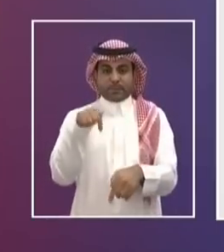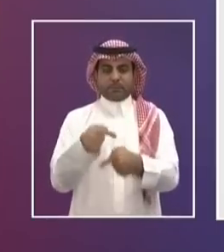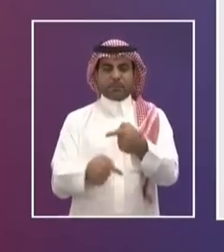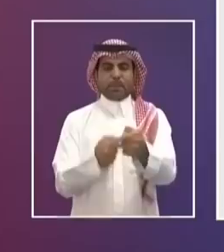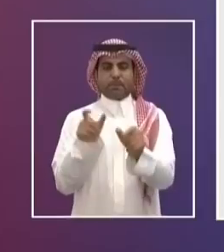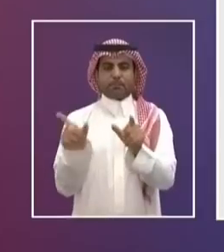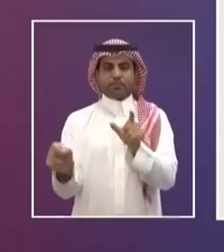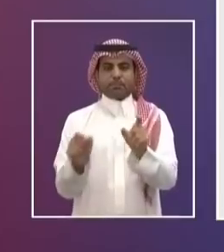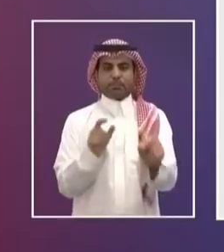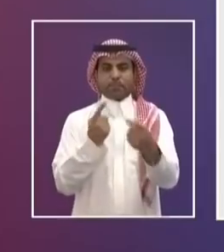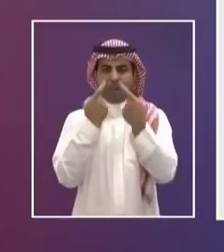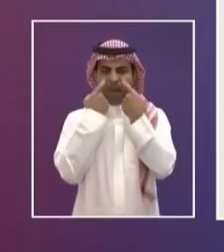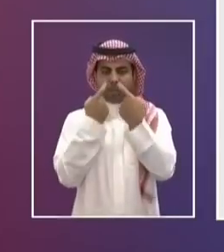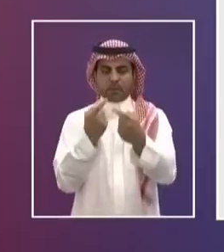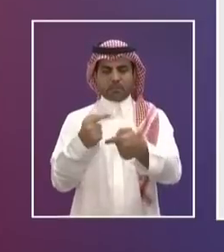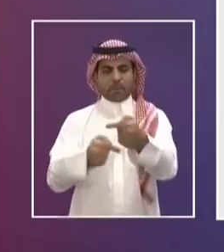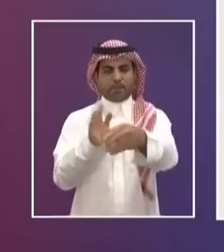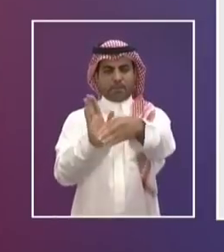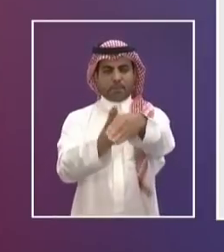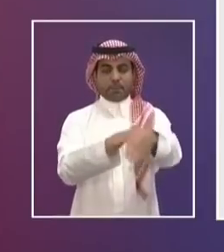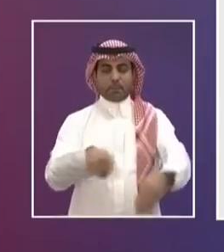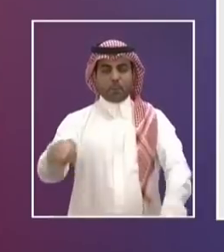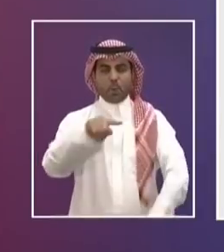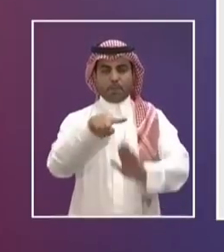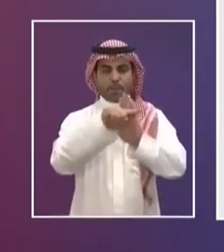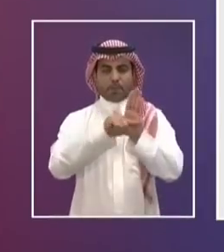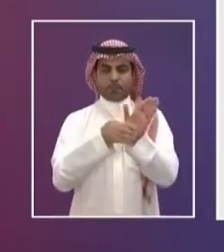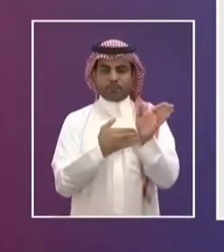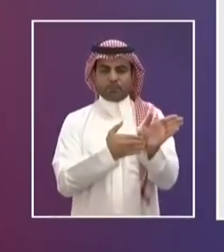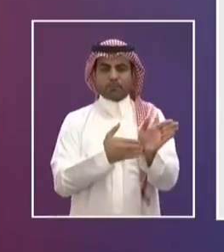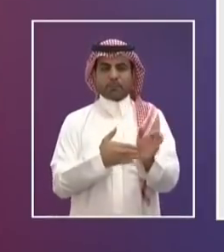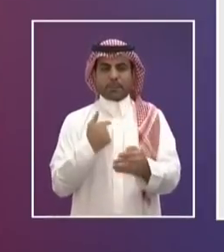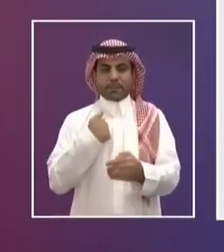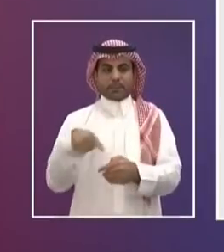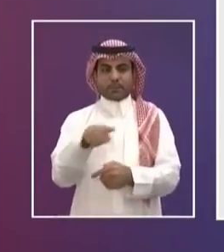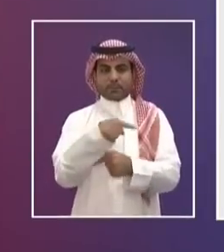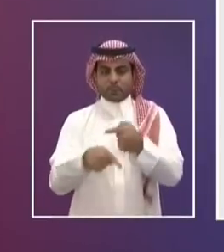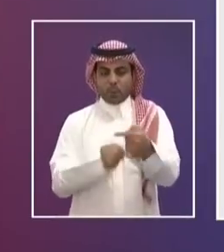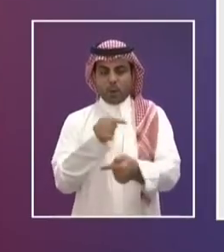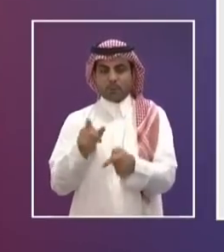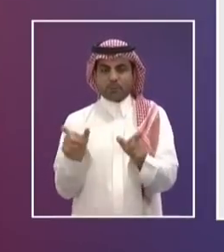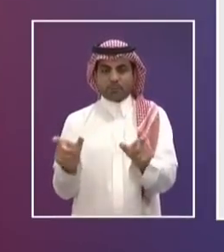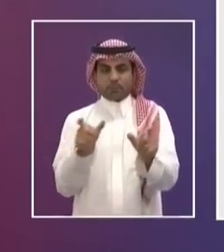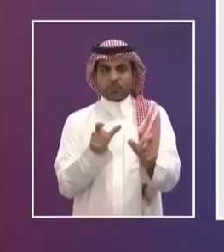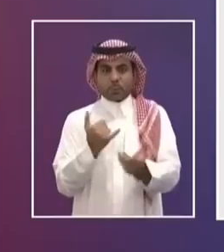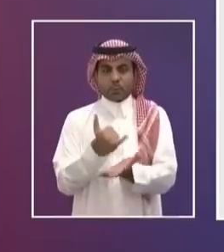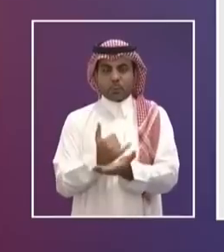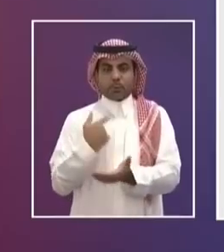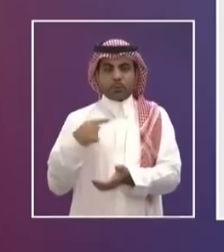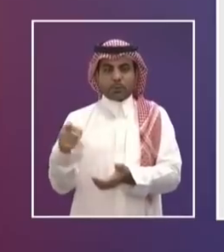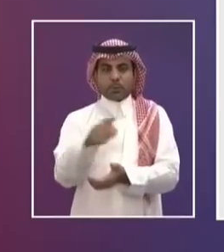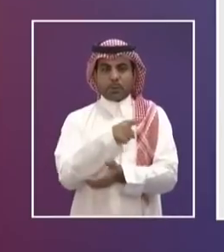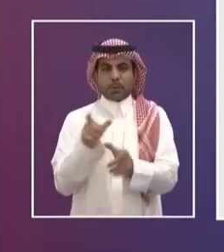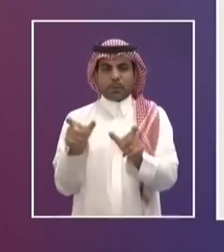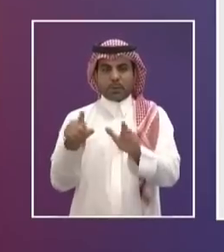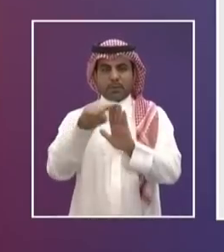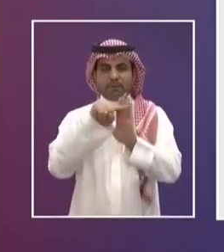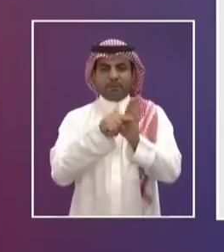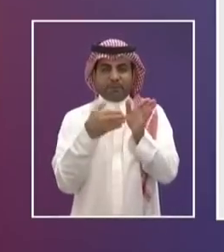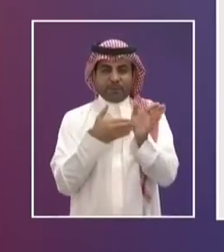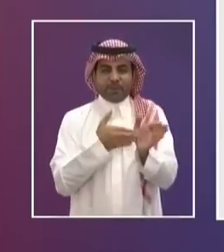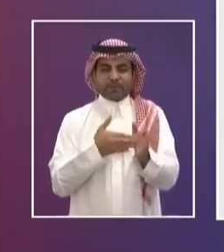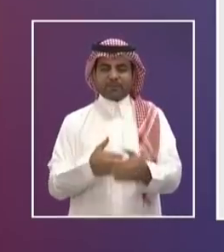مستمر، الحذر دائم، نؤكد على الاحترازات بإذن الله بمواصلة التزامنا جميعا ومسؤوليتنا جميعا بتطبيق